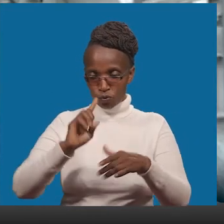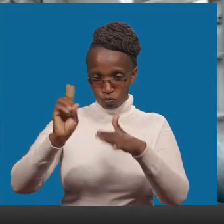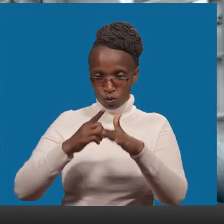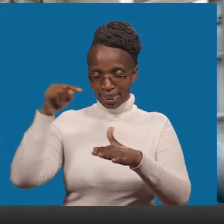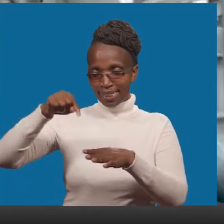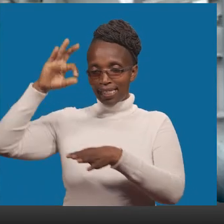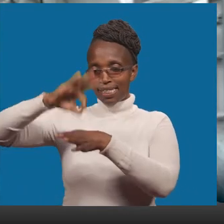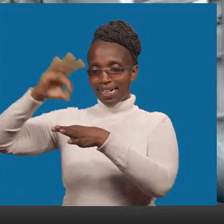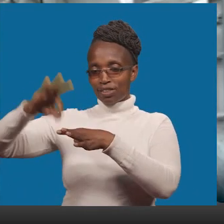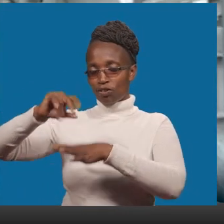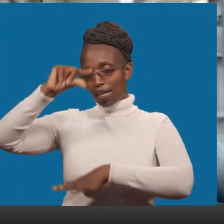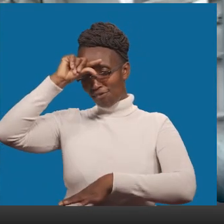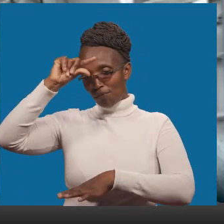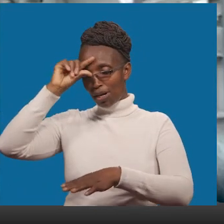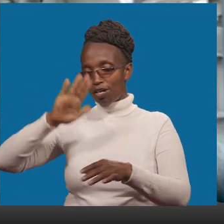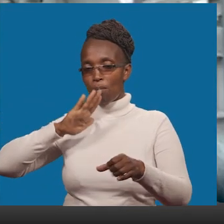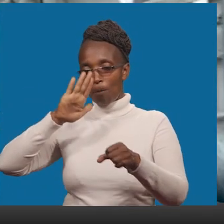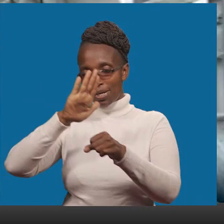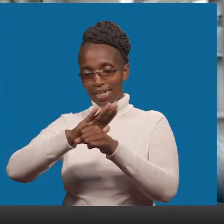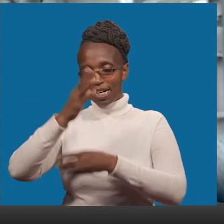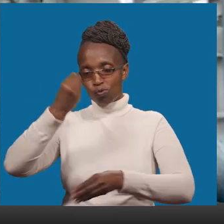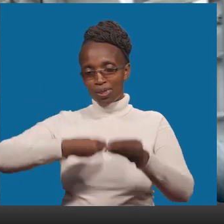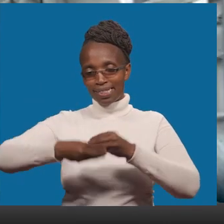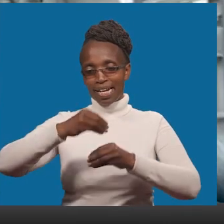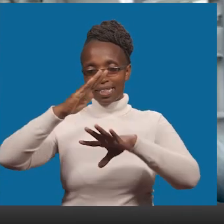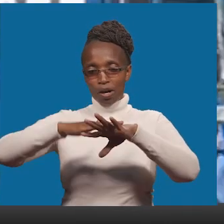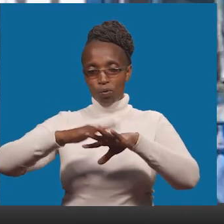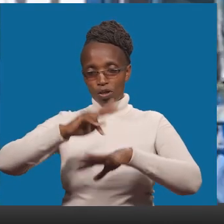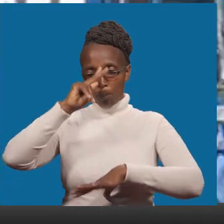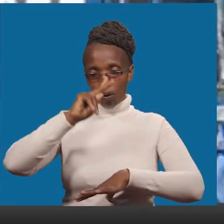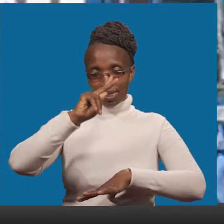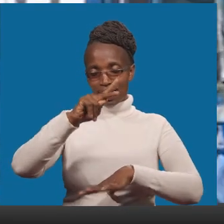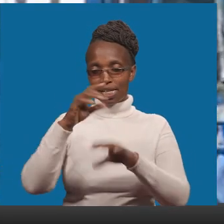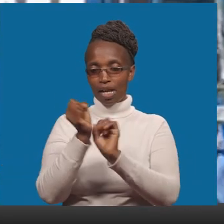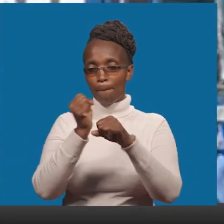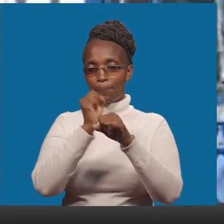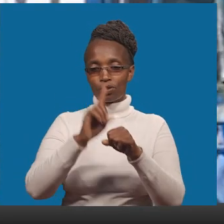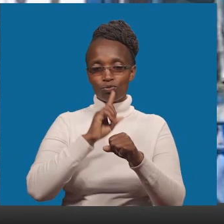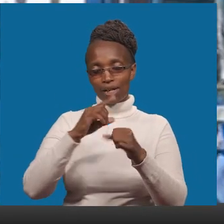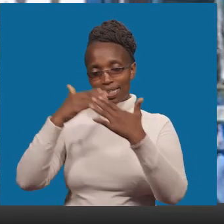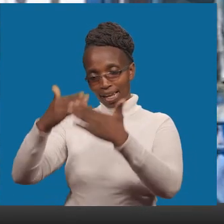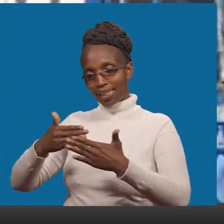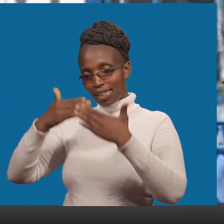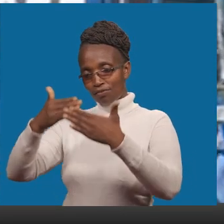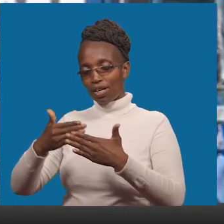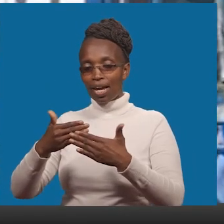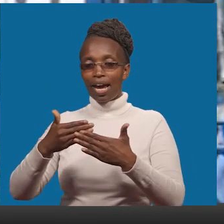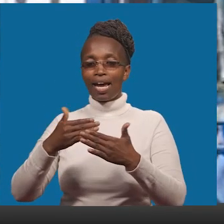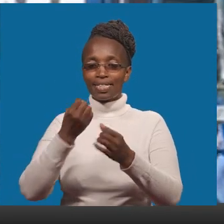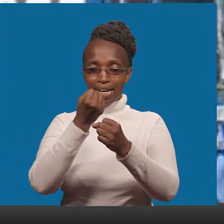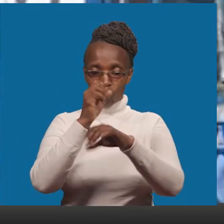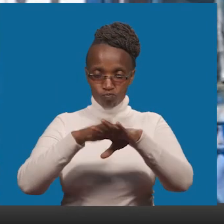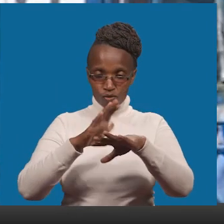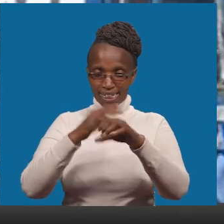Serikali ikiahidi kuunda sera itakayohakikisha inawapa wawekezaji nafasi nzuri ya kuwekeza,